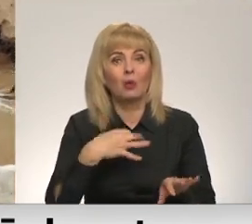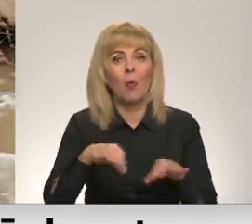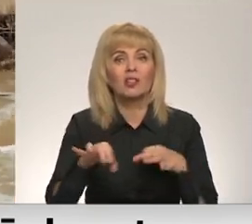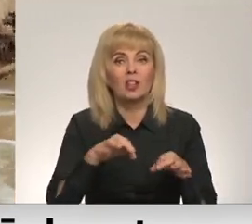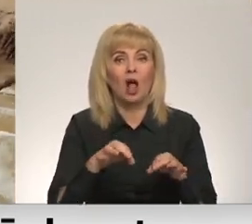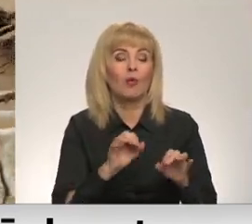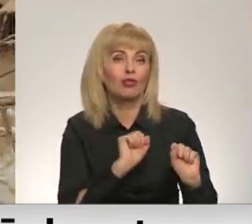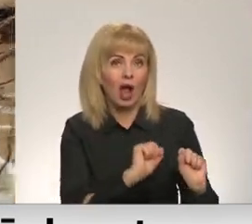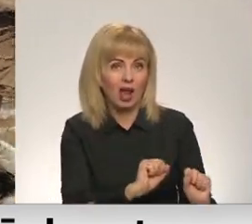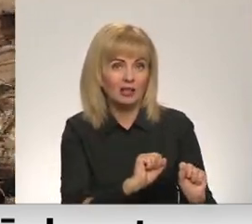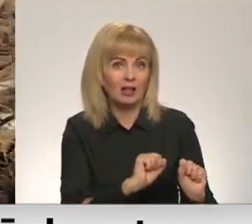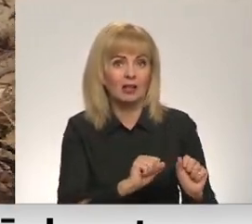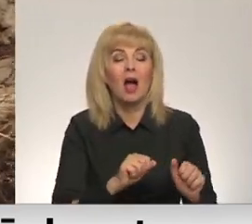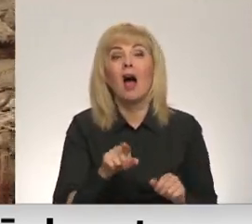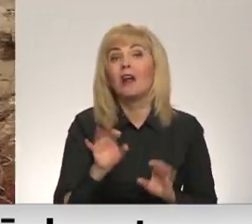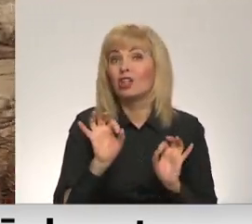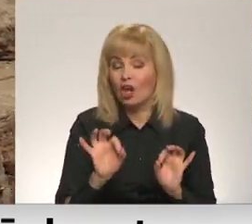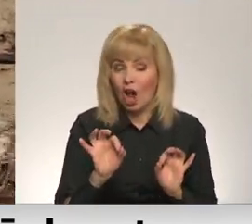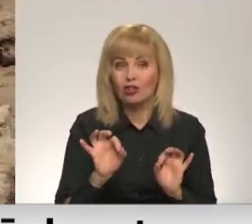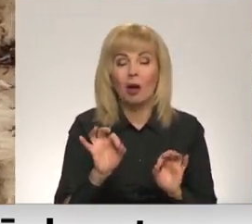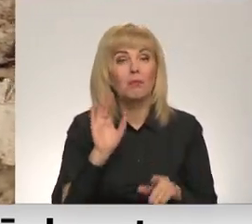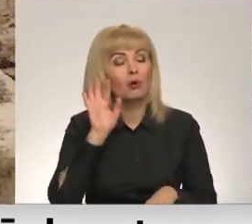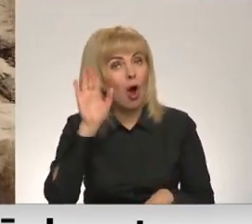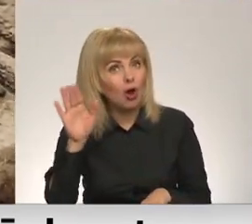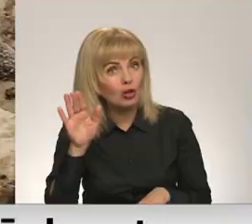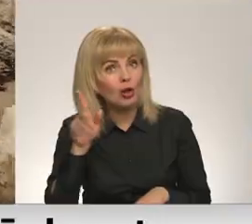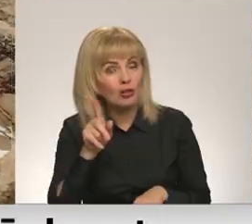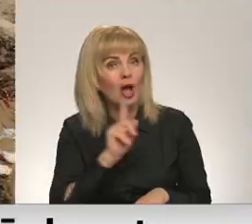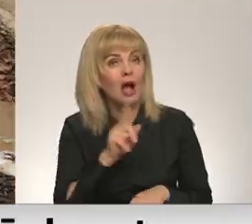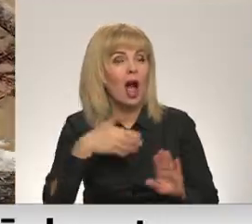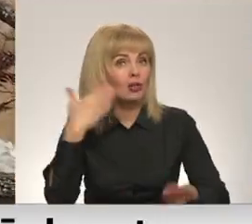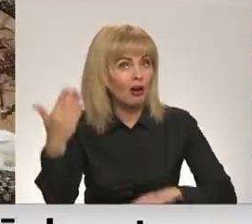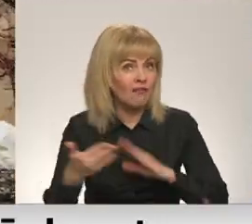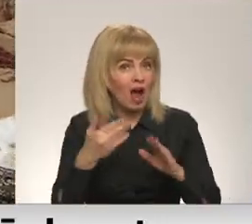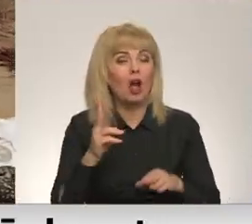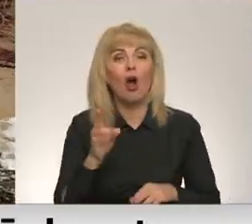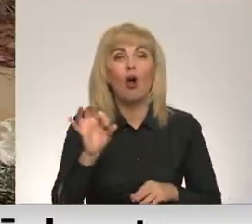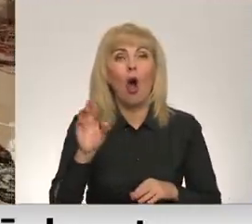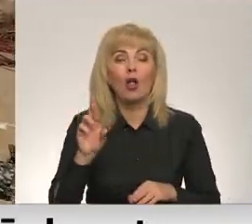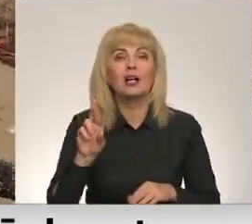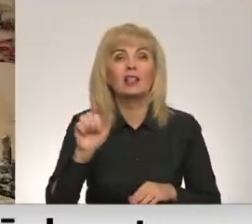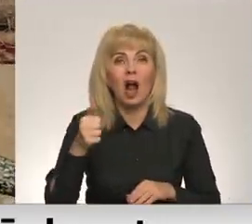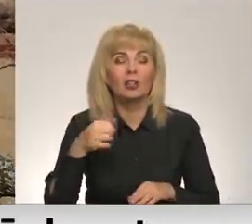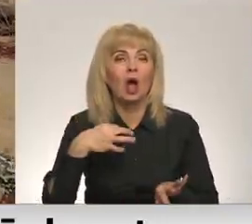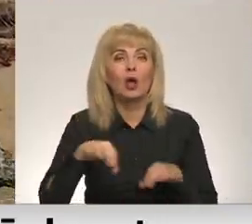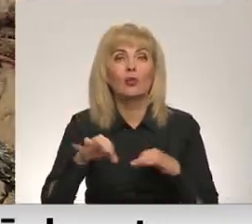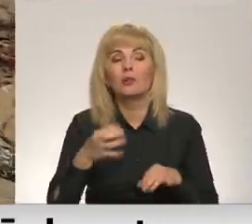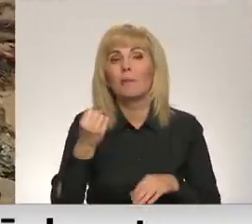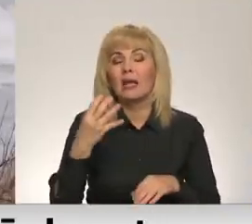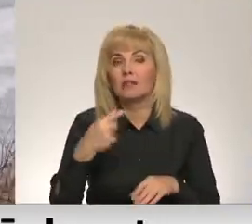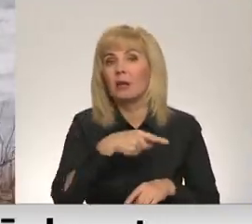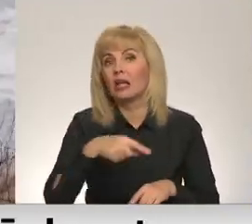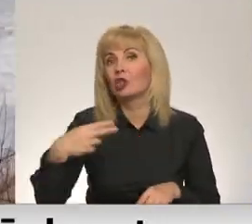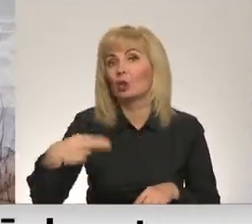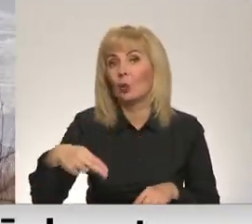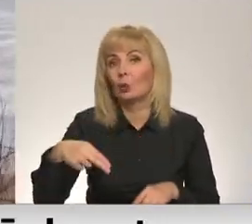noskalošanās. Dace Sāmīte atzīst, ka prognozes liecina, ka katrā vētrā kolkas ragā varētu maksimāli noskalot 15 līdz